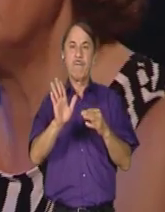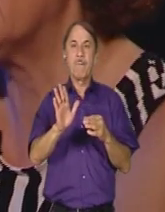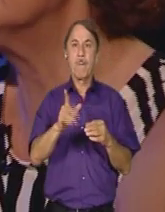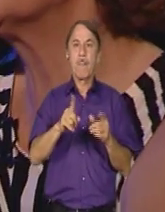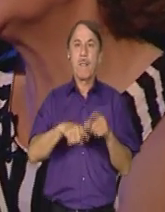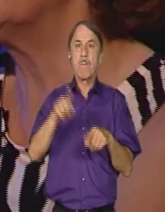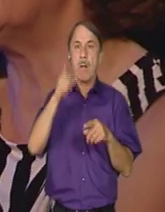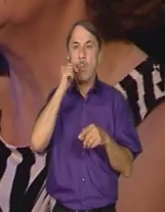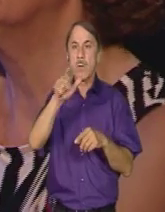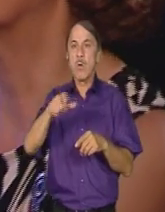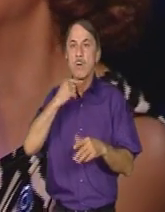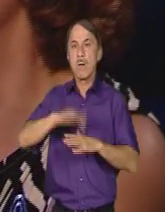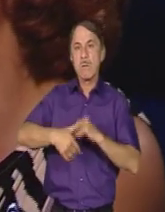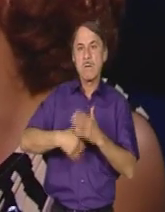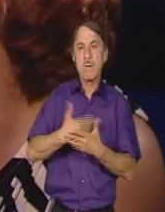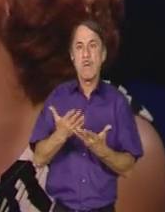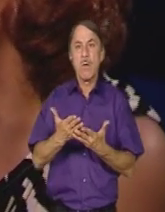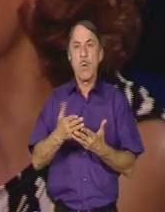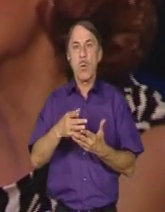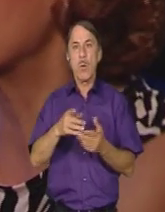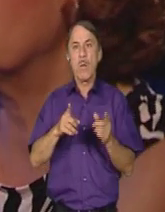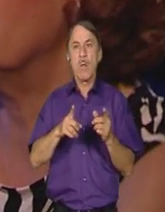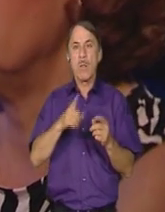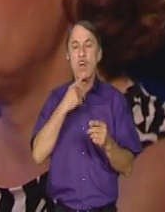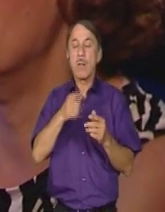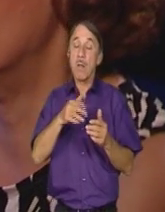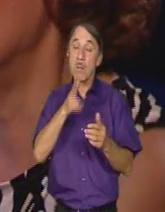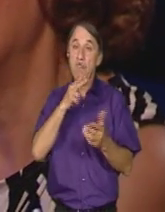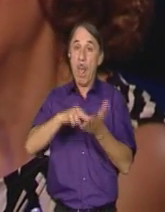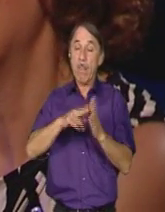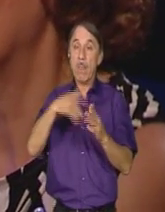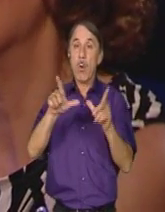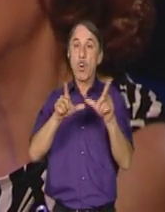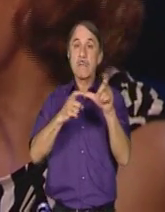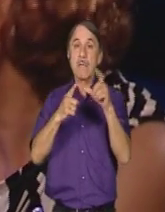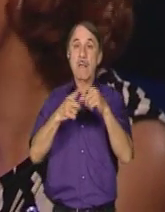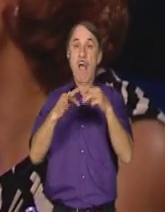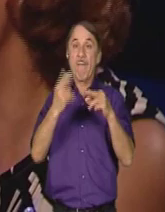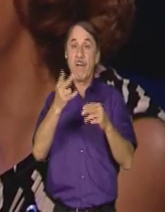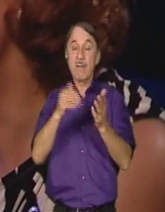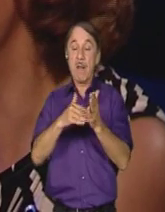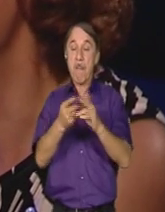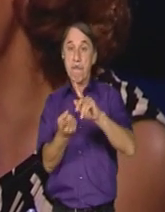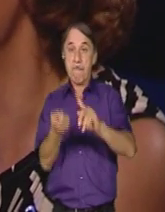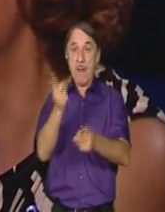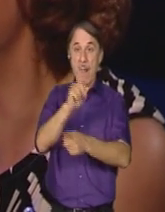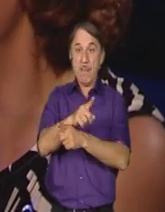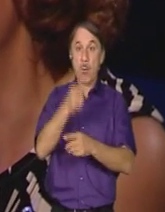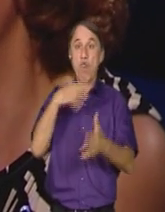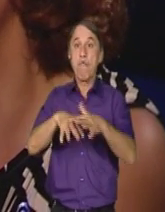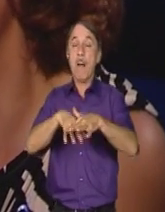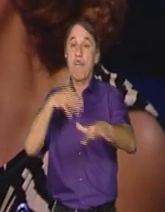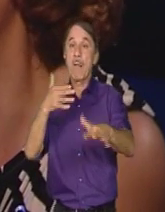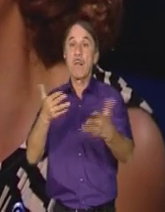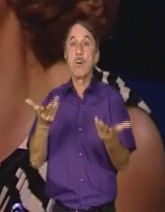sada čujemo i nagoveštaje da postoji mogućnost da će se ustav i menjati. Da li vi mislite da Ustav treba da se menja i zbog čega